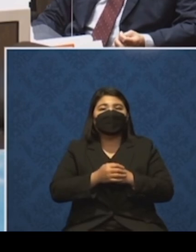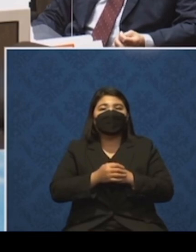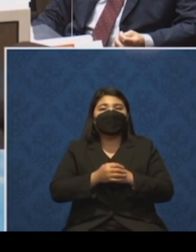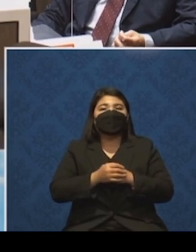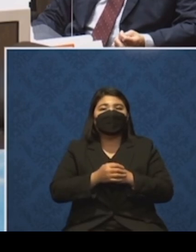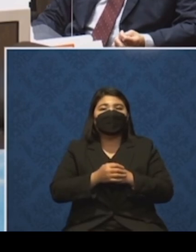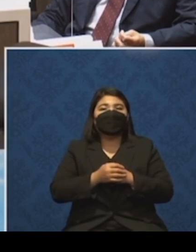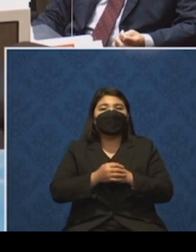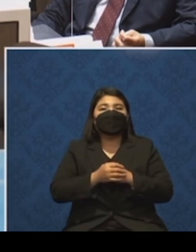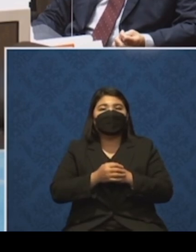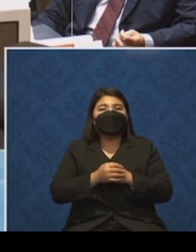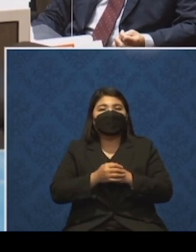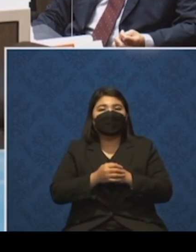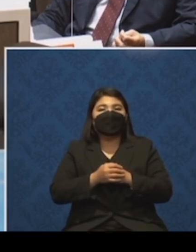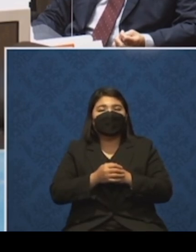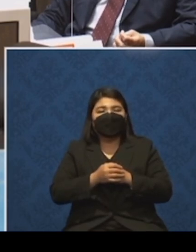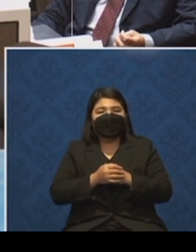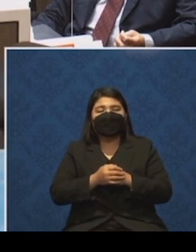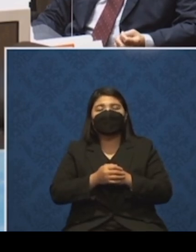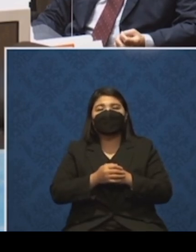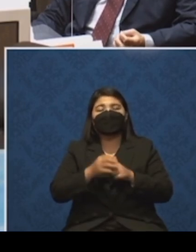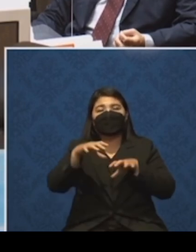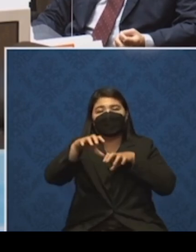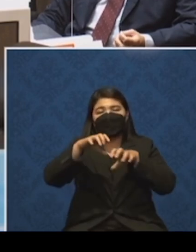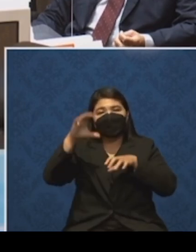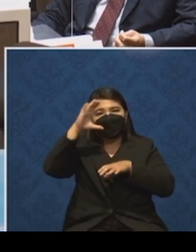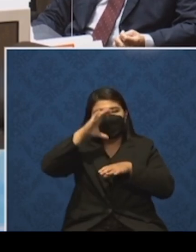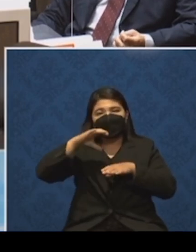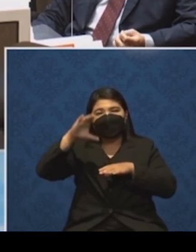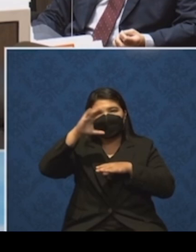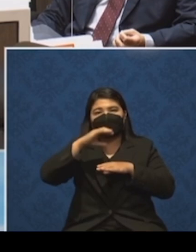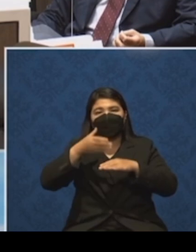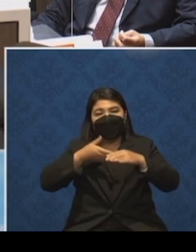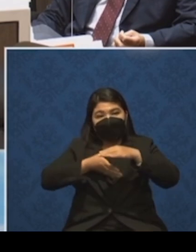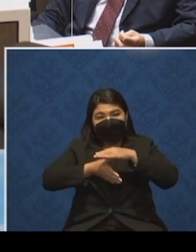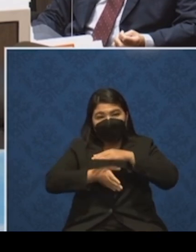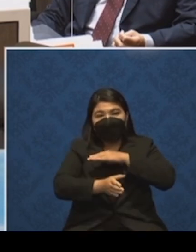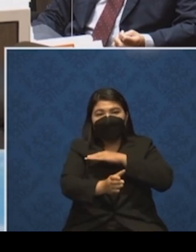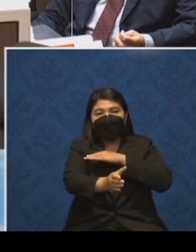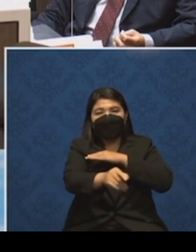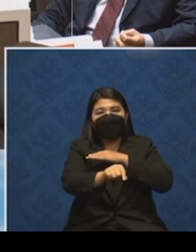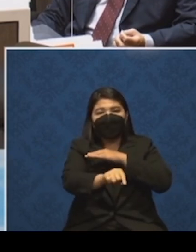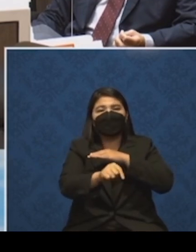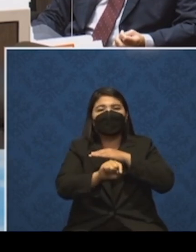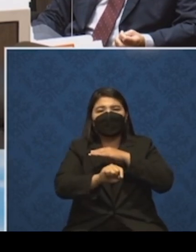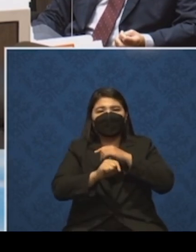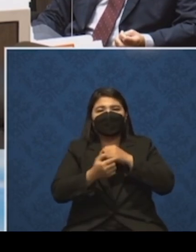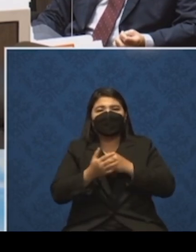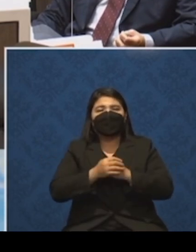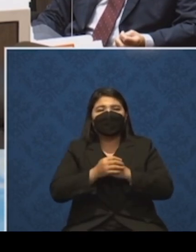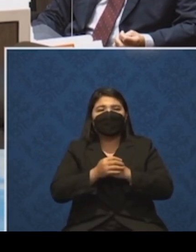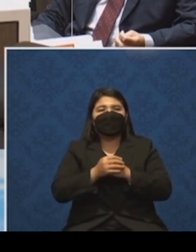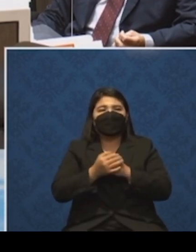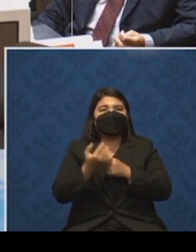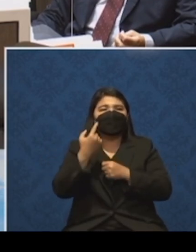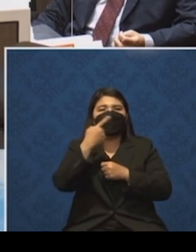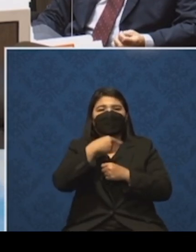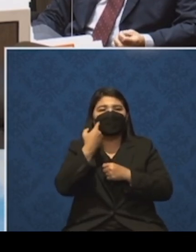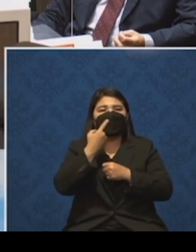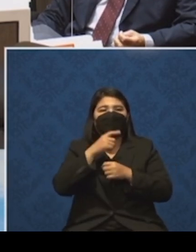ของการจัดหาโครงเรือดำน้ำกองทัพเรือนั้นเป็นการดำเนินการโดยรัฐบาลต่อรัฐบ